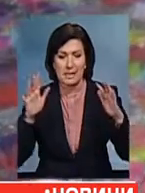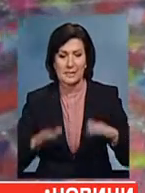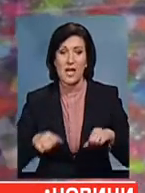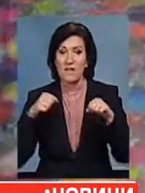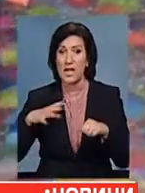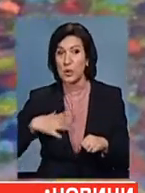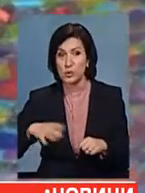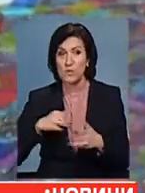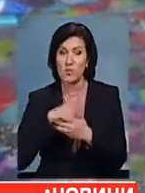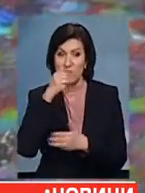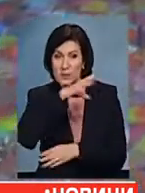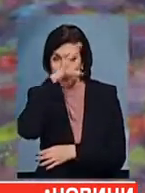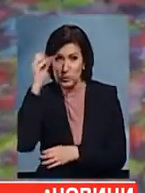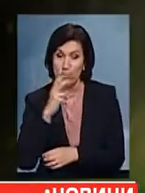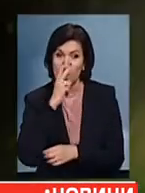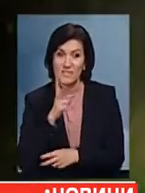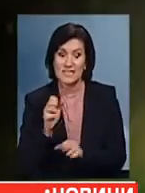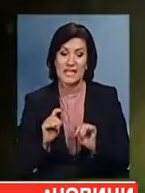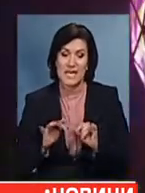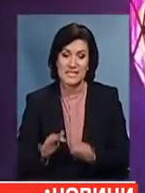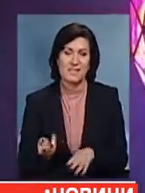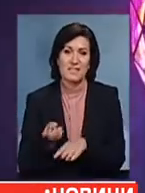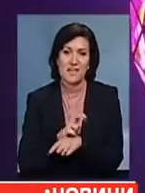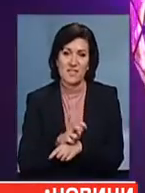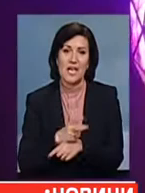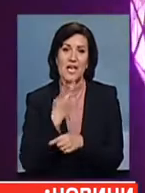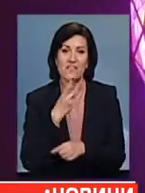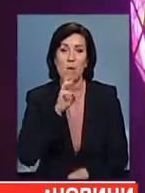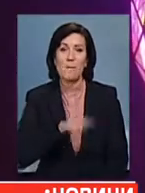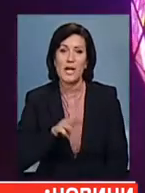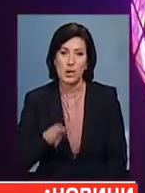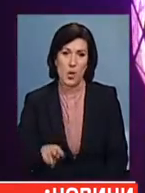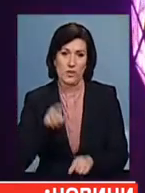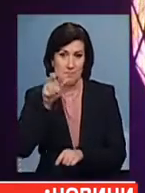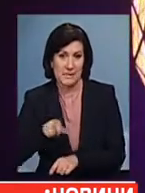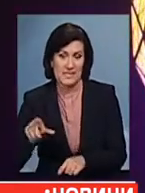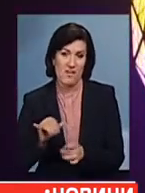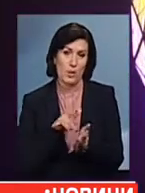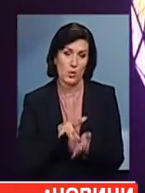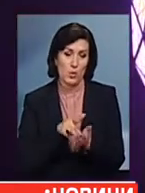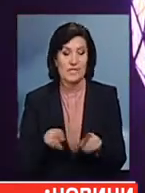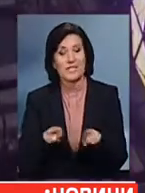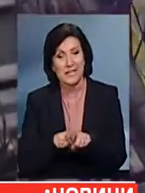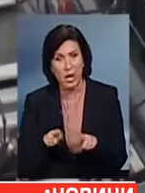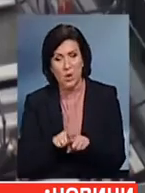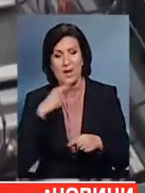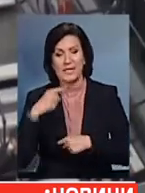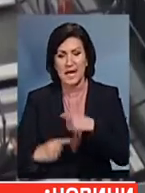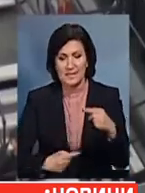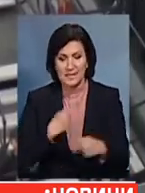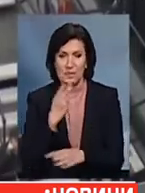Влада очікує, що в новорічну ніч подивитися на дійство завітає близько 2 мільйонів містян і туристів. Також його